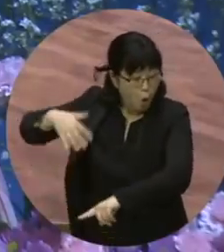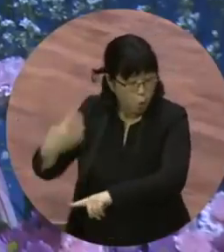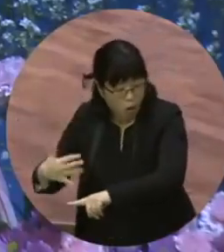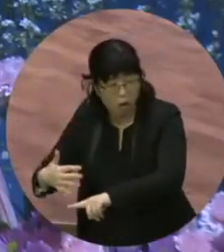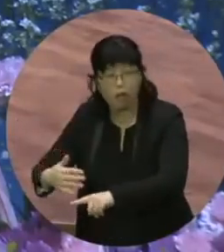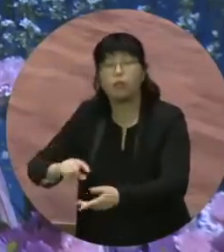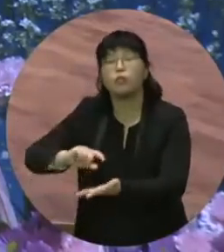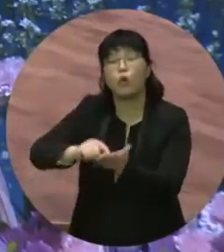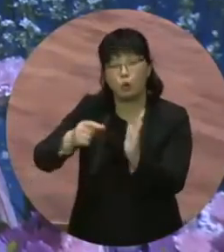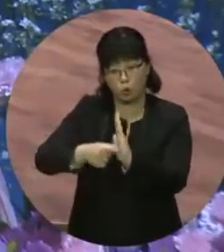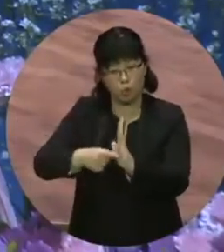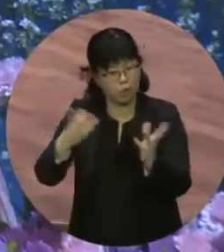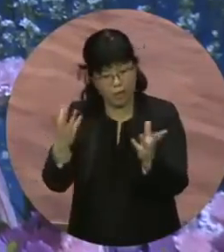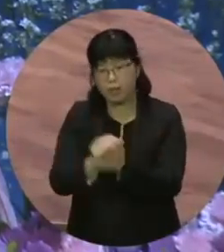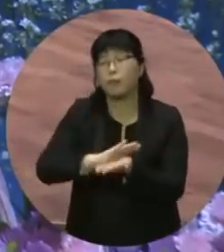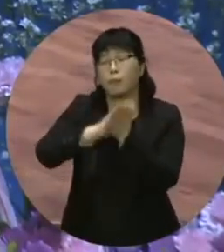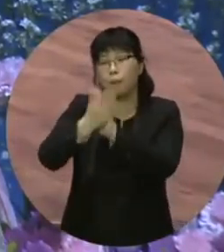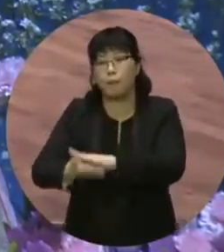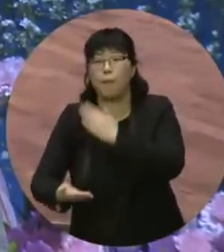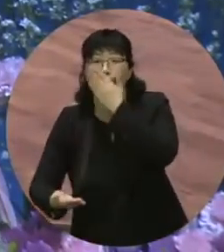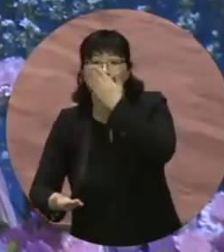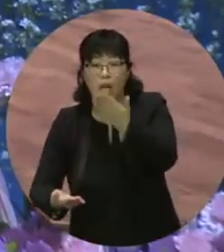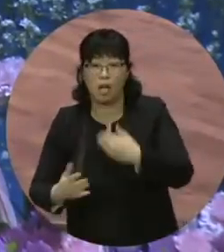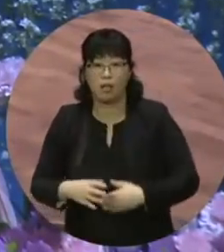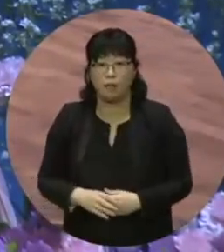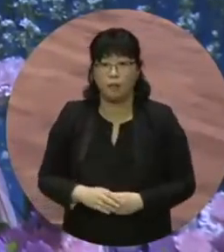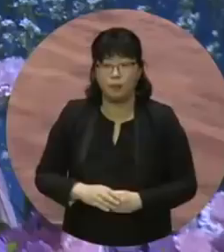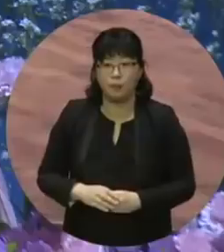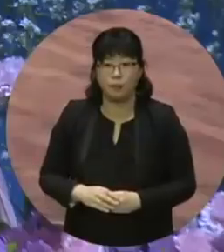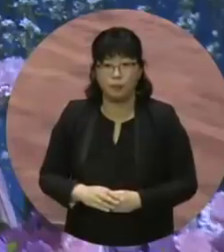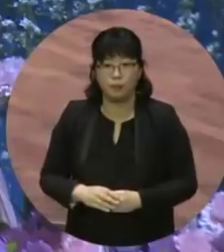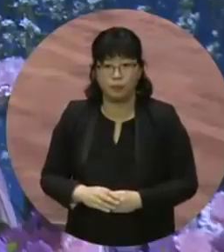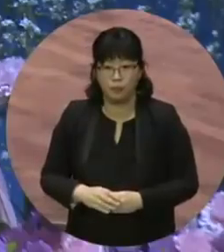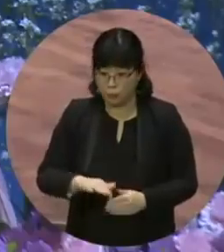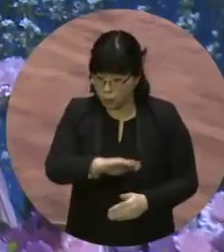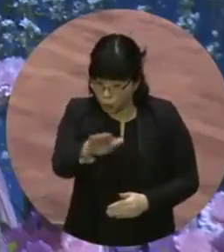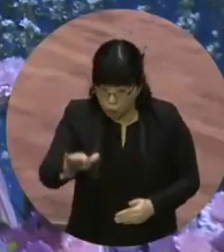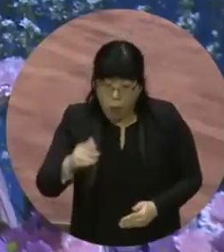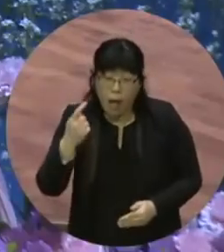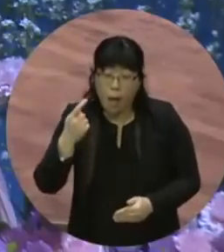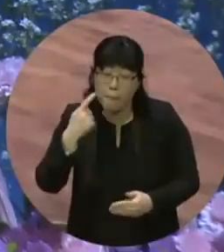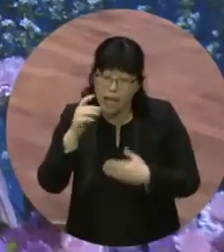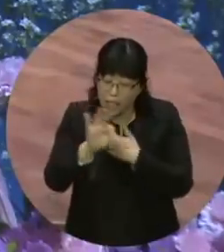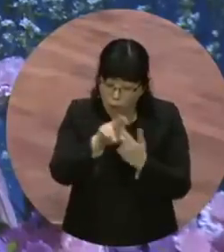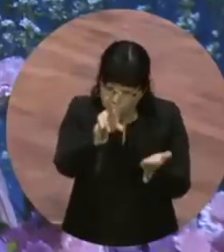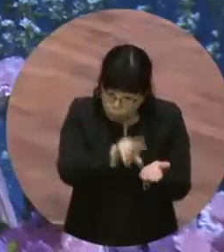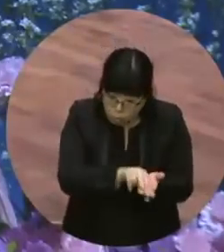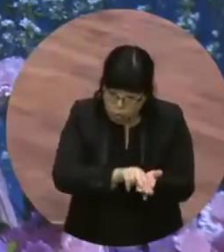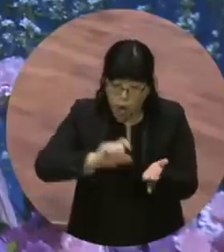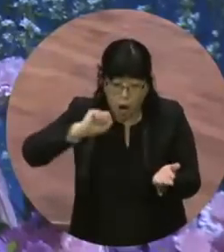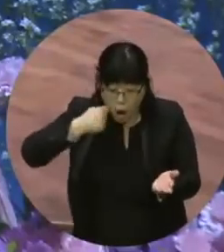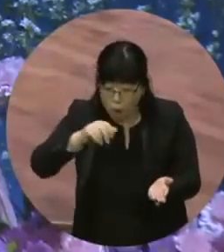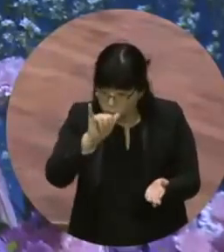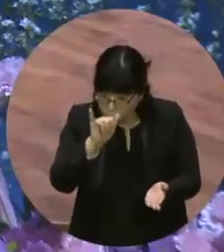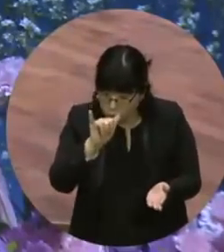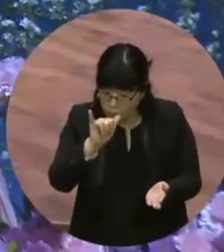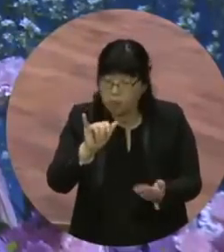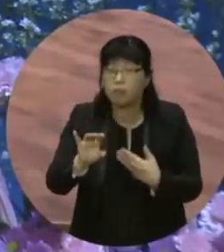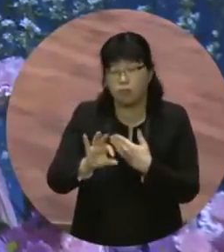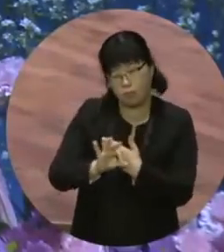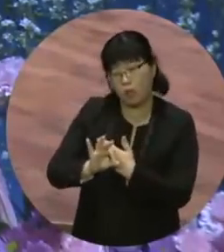바랍니다. 하나님이여, 내 억울함, 내 아픔, 내 상처, 이 모든 것 전능하신 엘사대